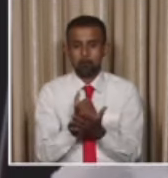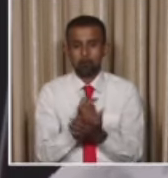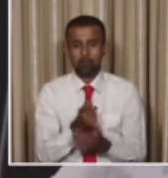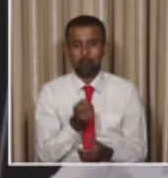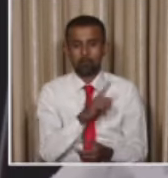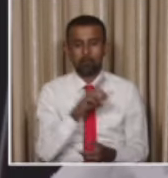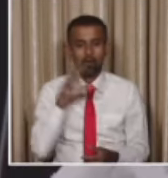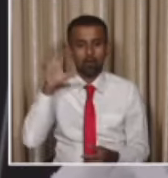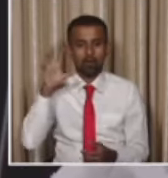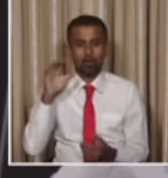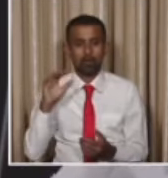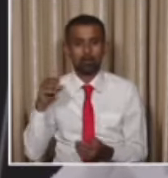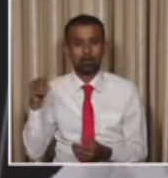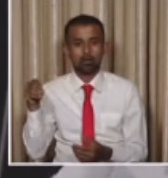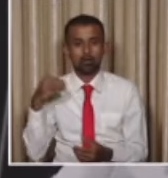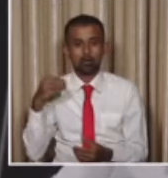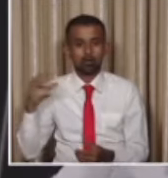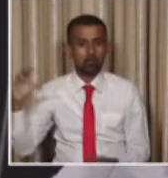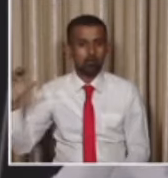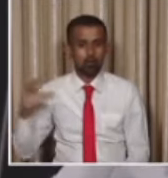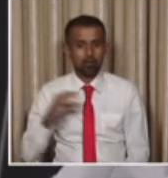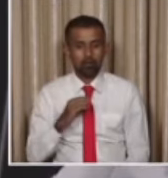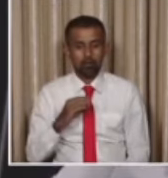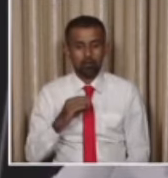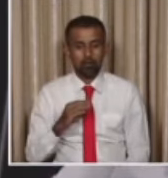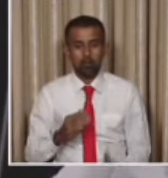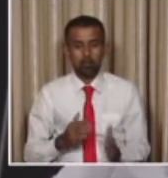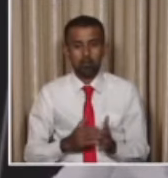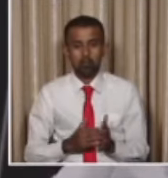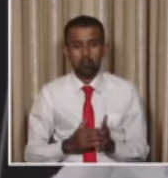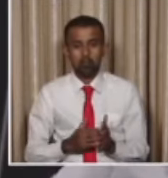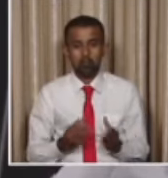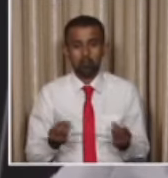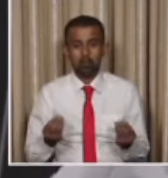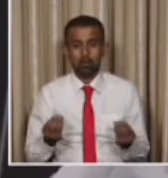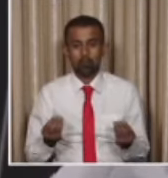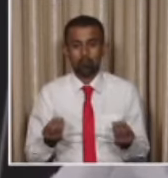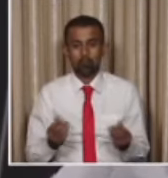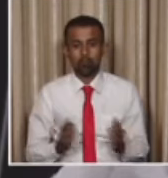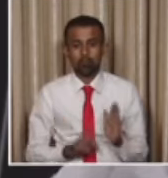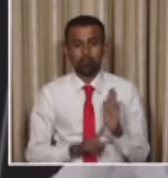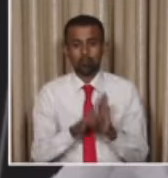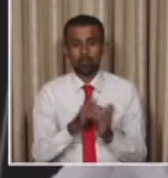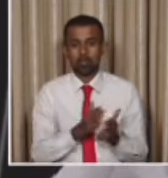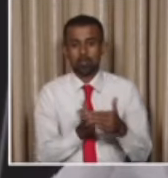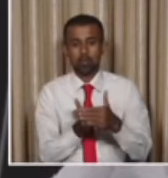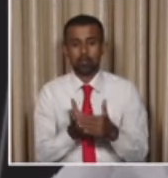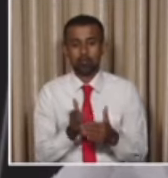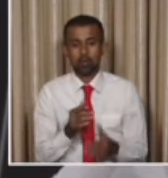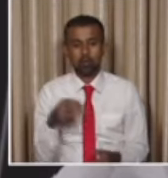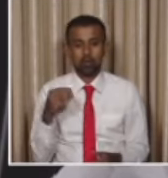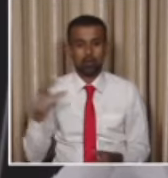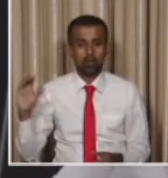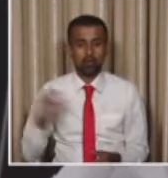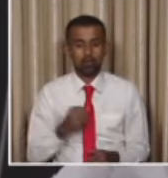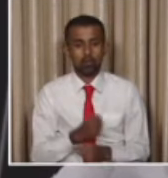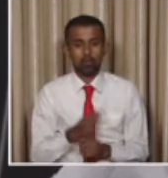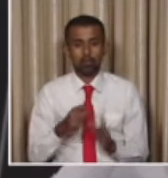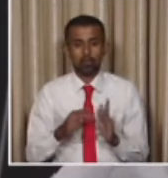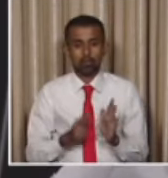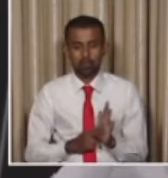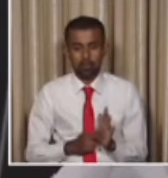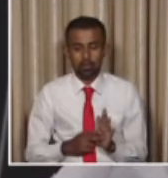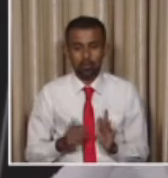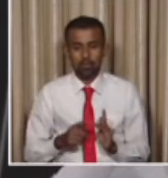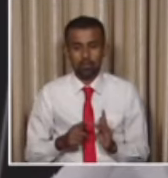රටවලින් ණය ආධාර ලැබුණා. මහවැලිගඟ උතුරට හැරෙව්වෙත් ණයට. ගිංගාංග ඉගෙනී මිටිය